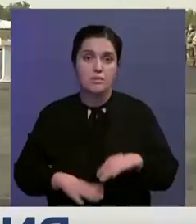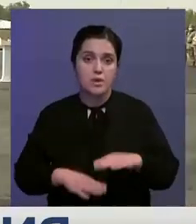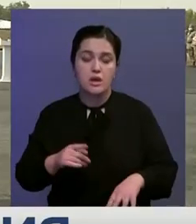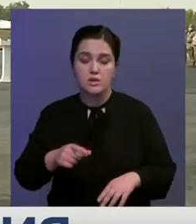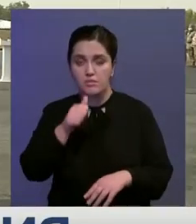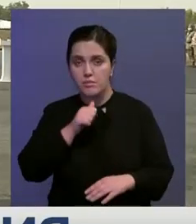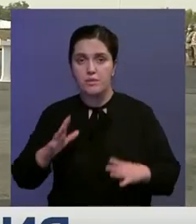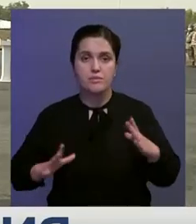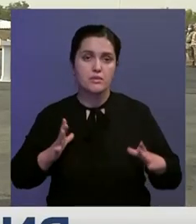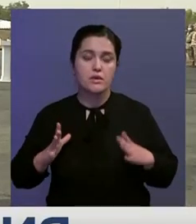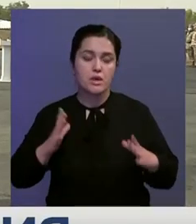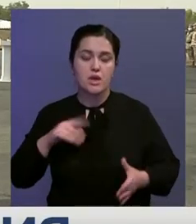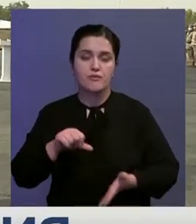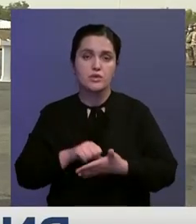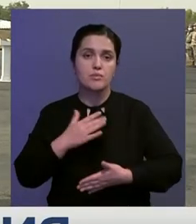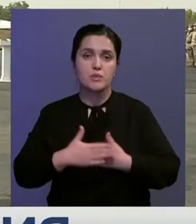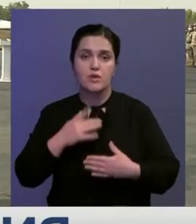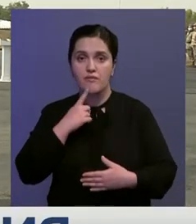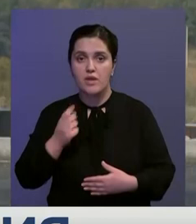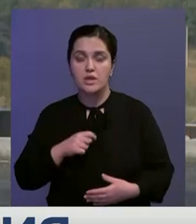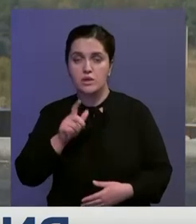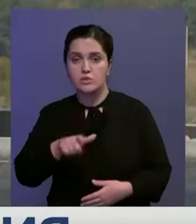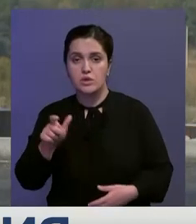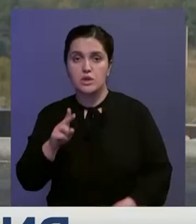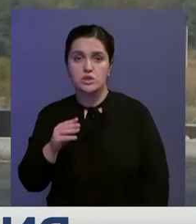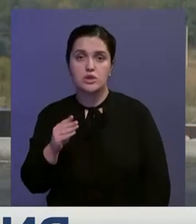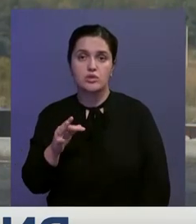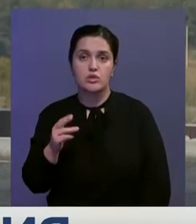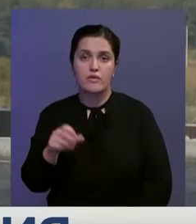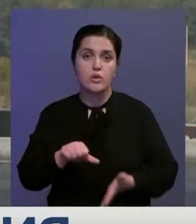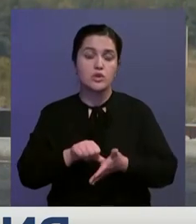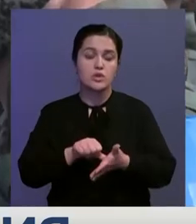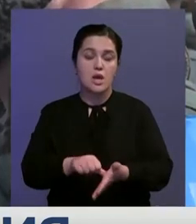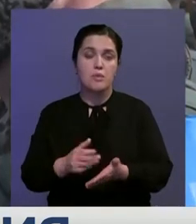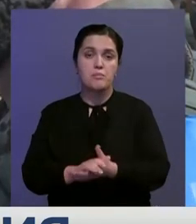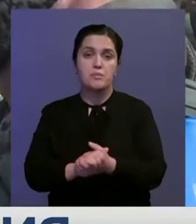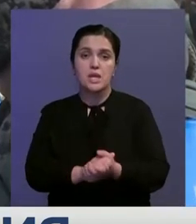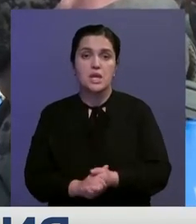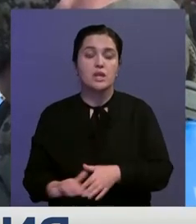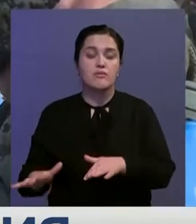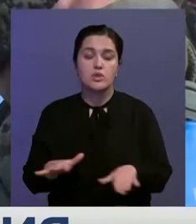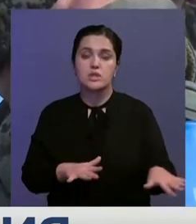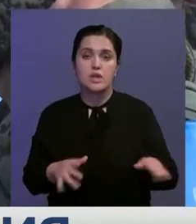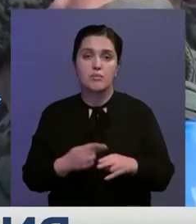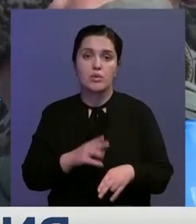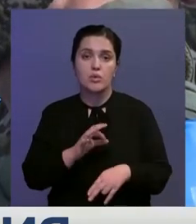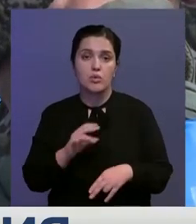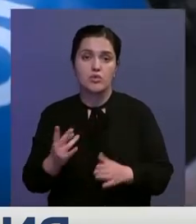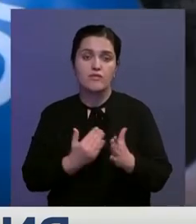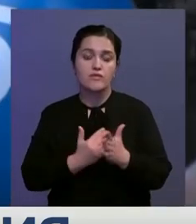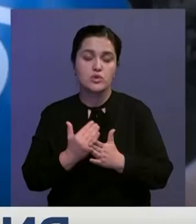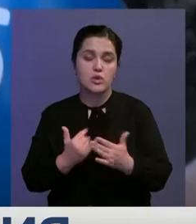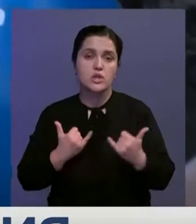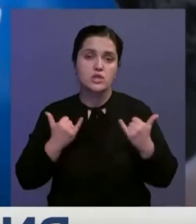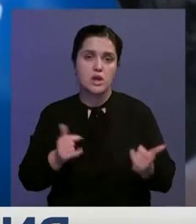Выступая перед военнослужащими, Касым Жомарт Токаев отметил: участие в миротворческих миссиях Организации Объединенных Наций – высокая честь и